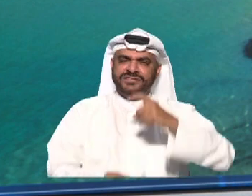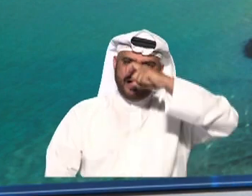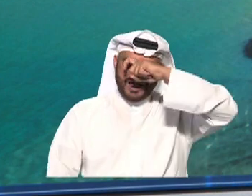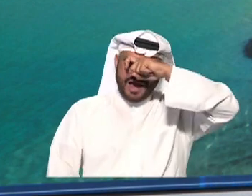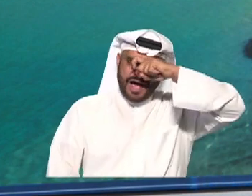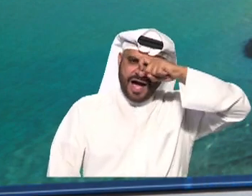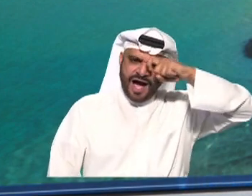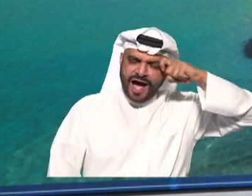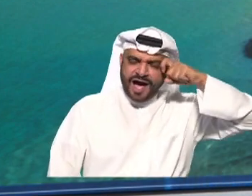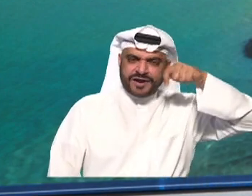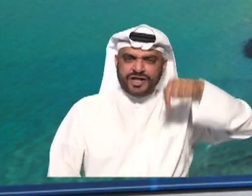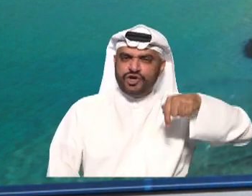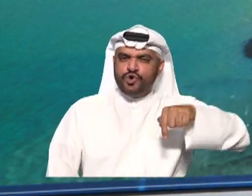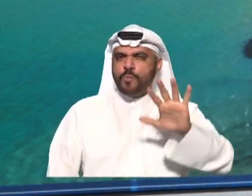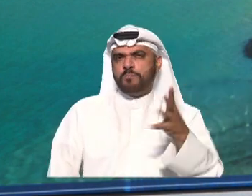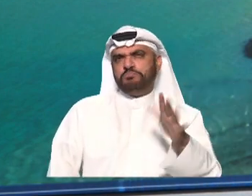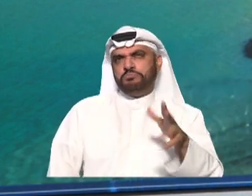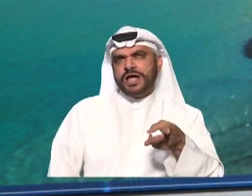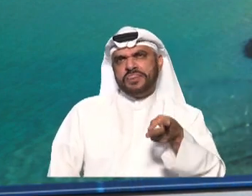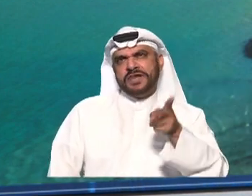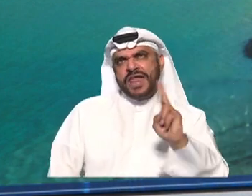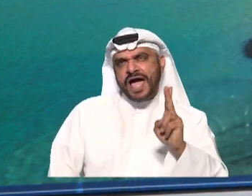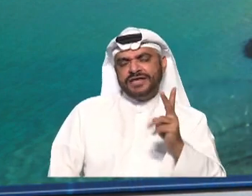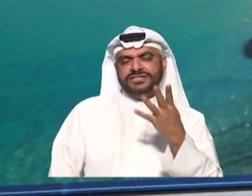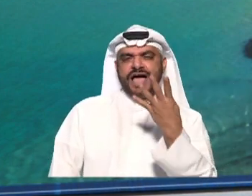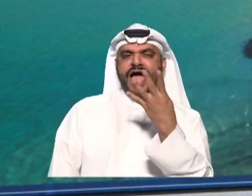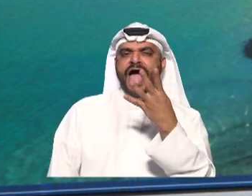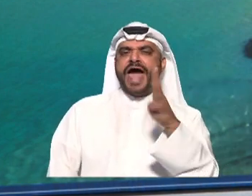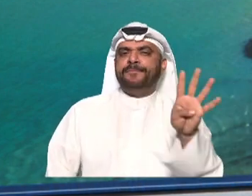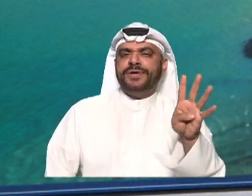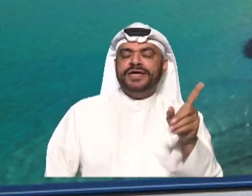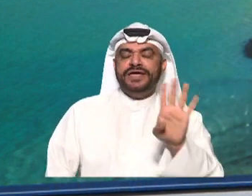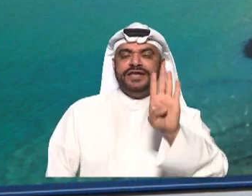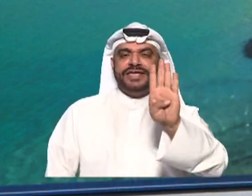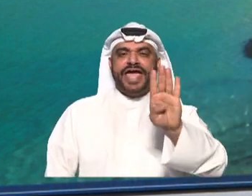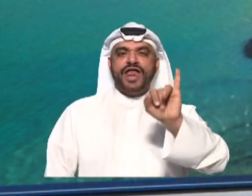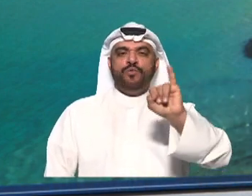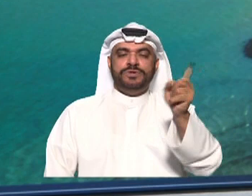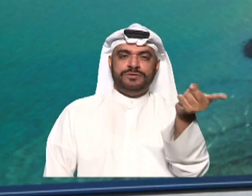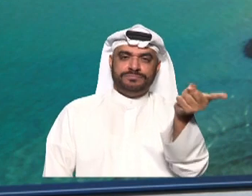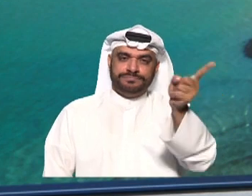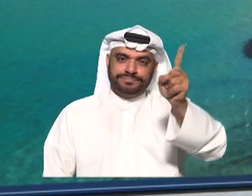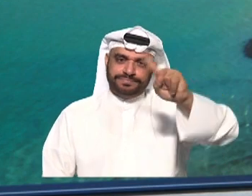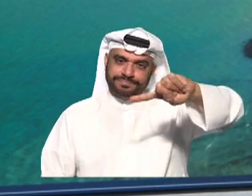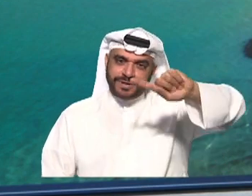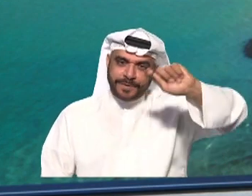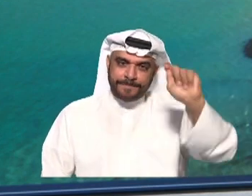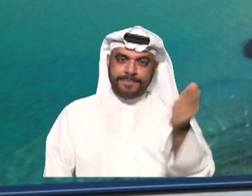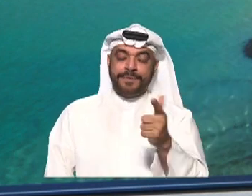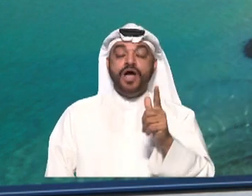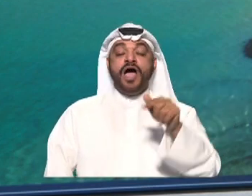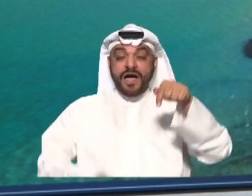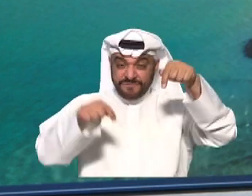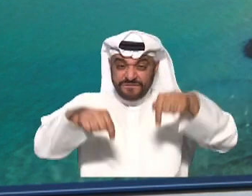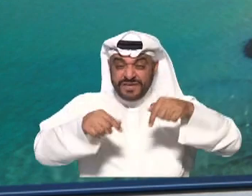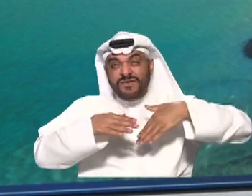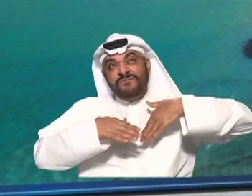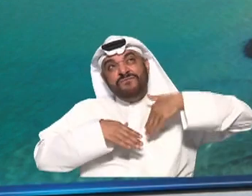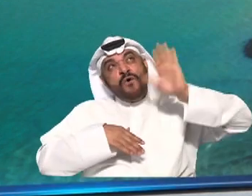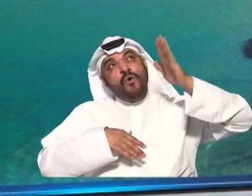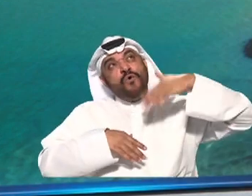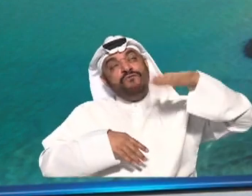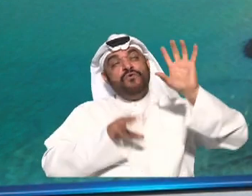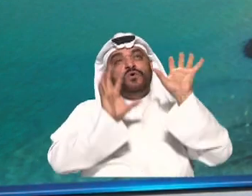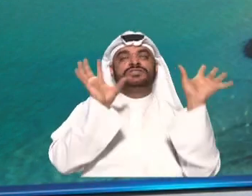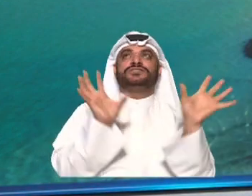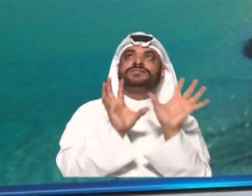الرياح نهار هذا اليوم ما بين 12 إلى 40 كيلومتر في الساعة، ومتوقع أن تظهر بعض السحب العالية المتفرقة على أغلب